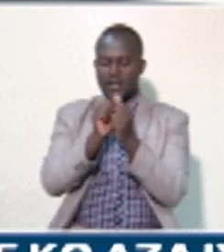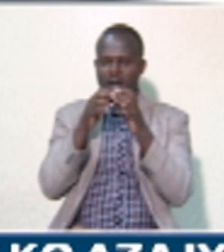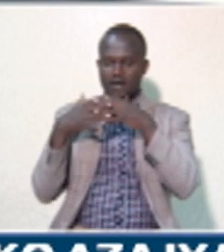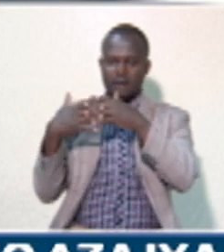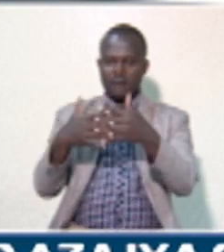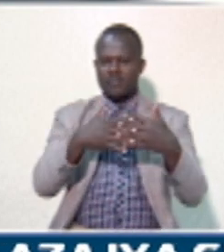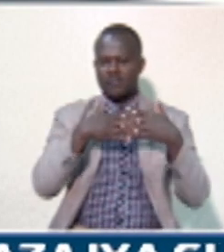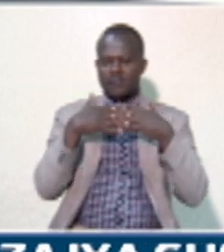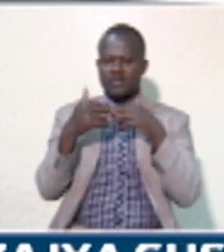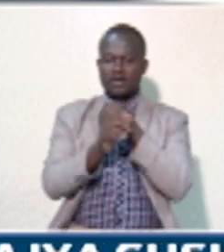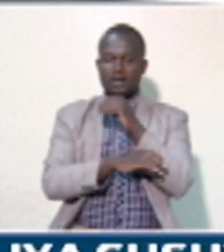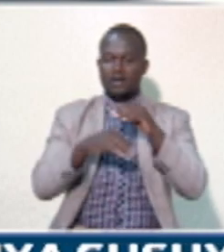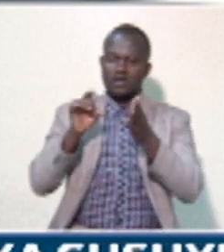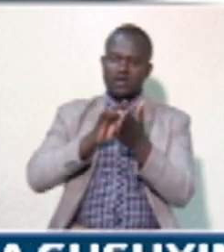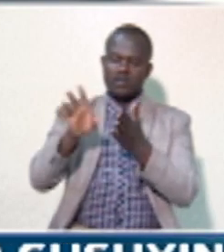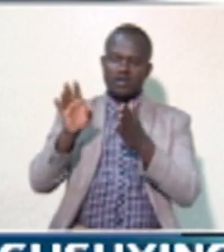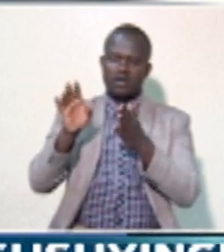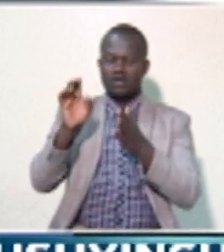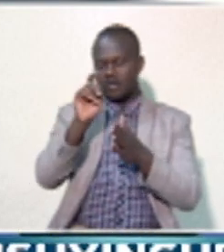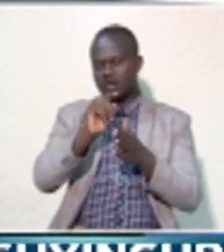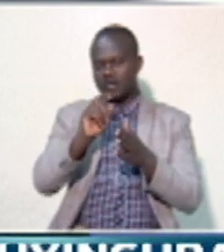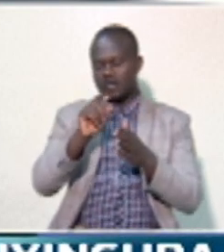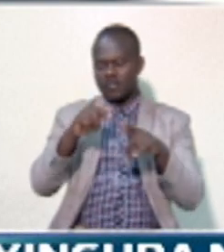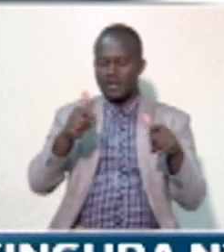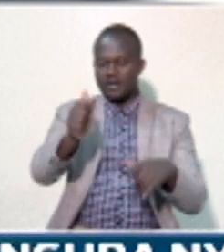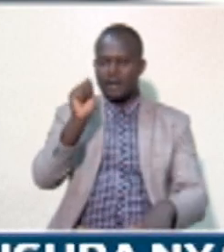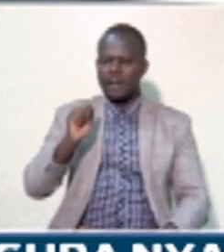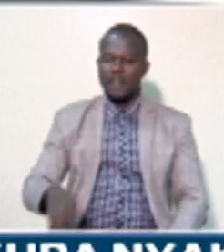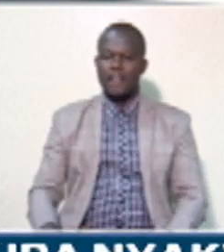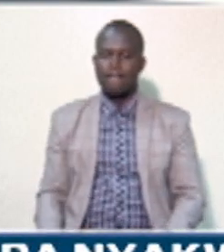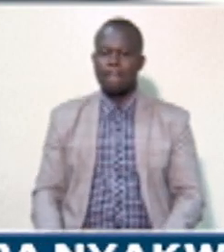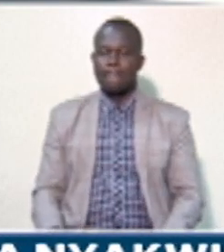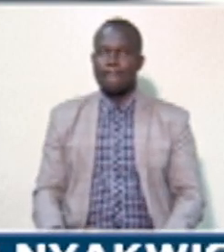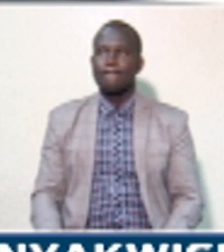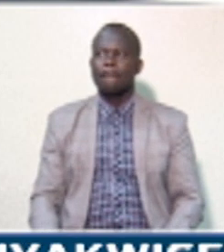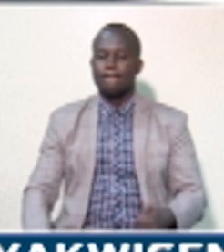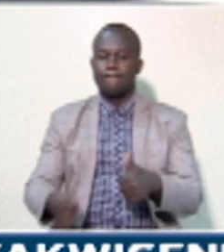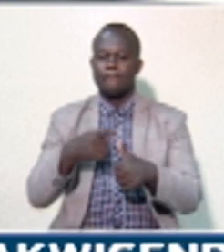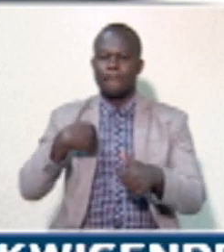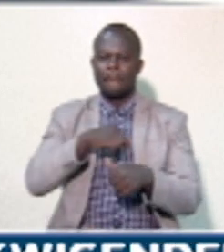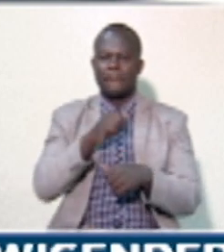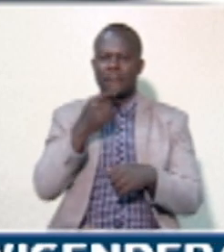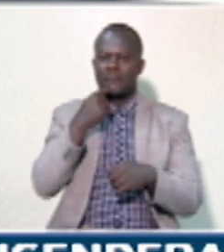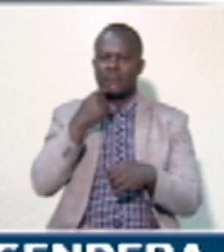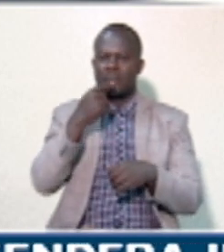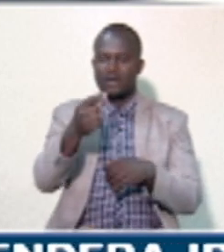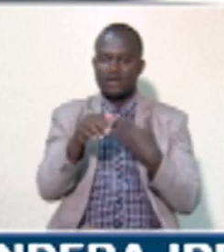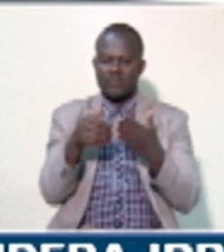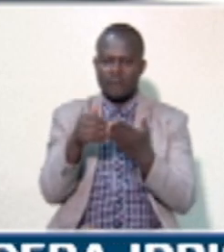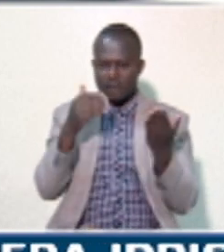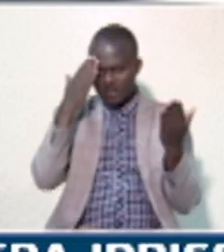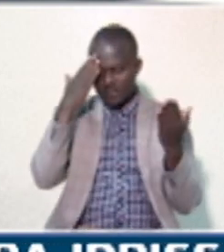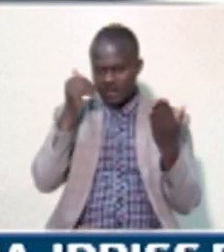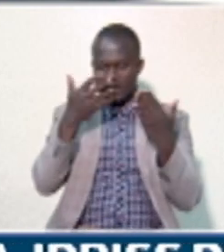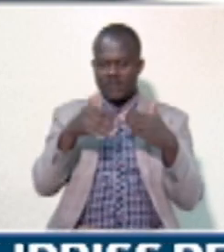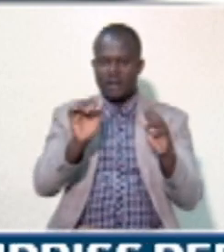za Amerika, igihugu cyamwirukanye ku butaka bwacyo? Ngira ngo icya mbere twavuga ni uko bo bamwohereje kugira ngo, kuko yari arangije